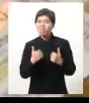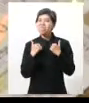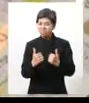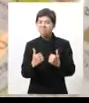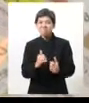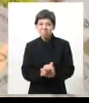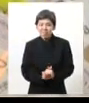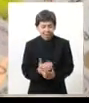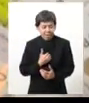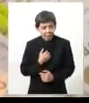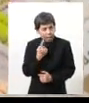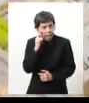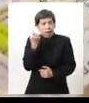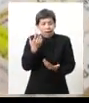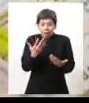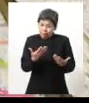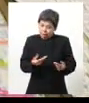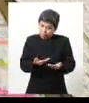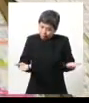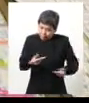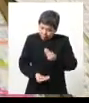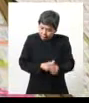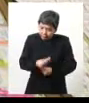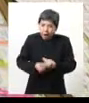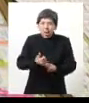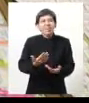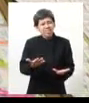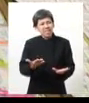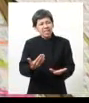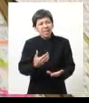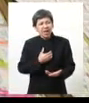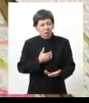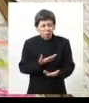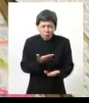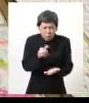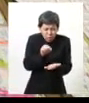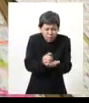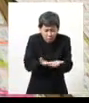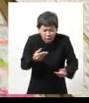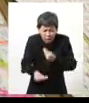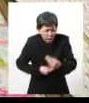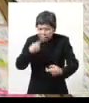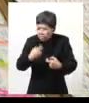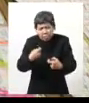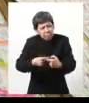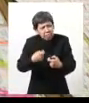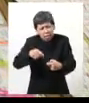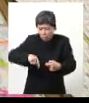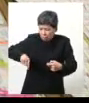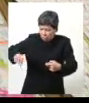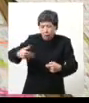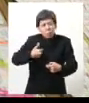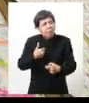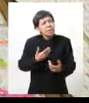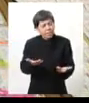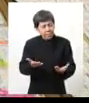ค่ะดีใจมากๆเลยเพราะไม่เคยคิดว่าจะได้อย่างนี้เพราะส่วนมากมันจะขอพื้นที่ยากค่ะพื้นที่ยากคนพิการก็เยอะ